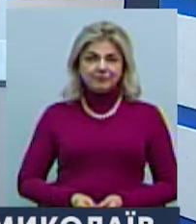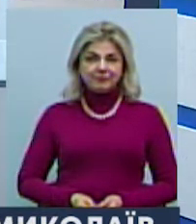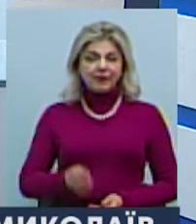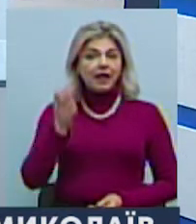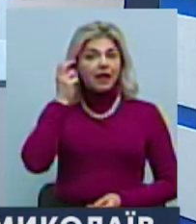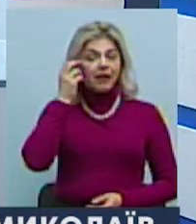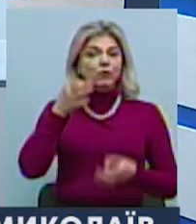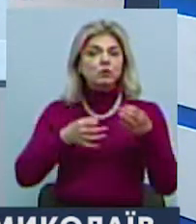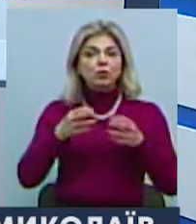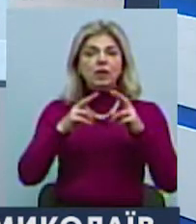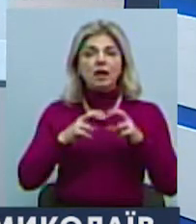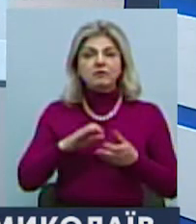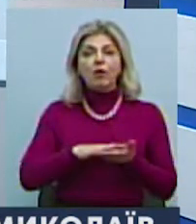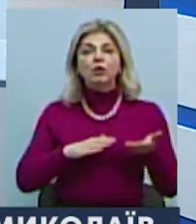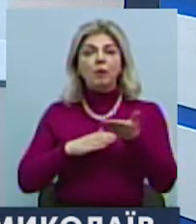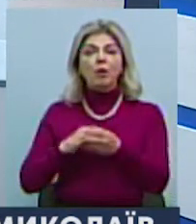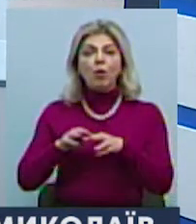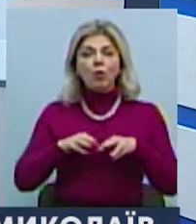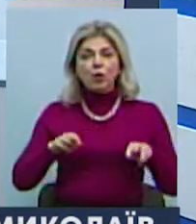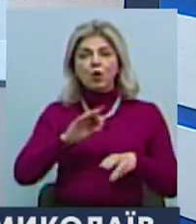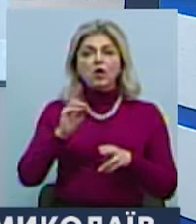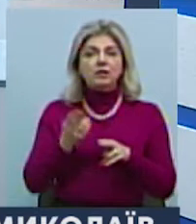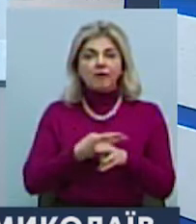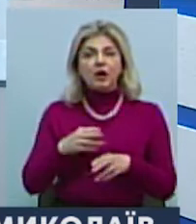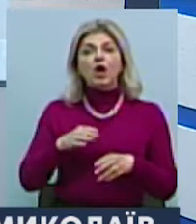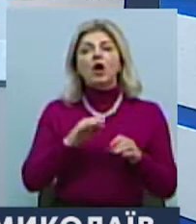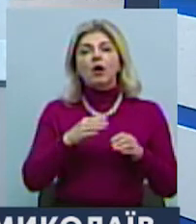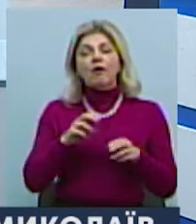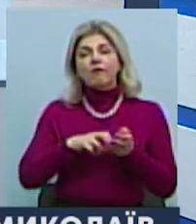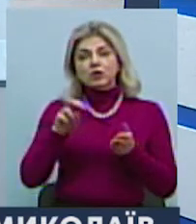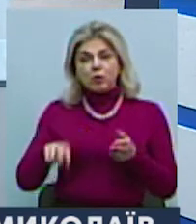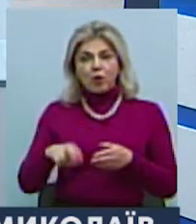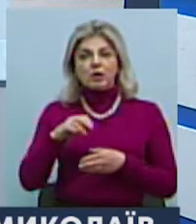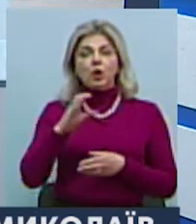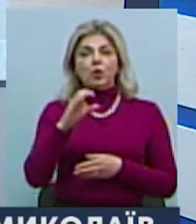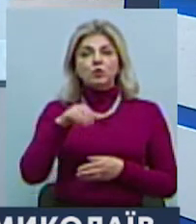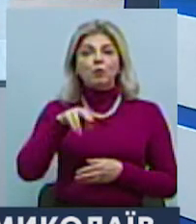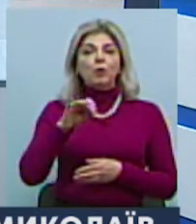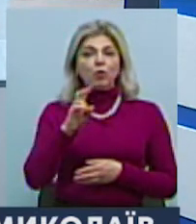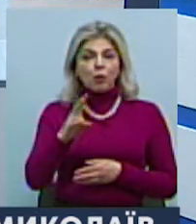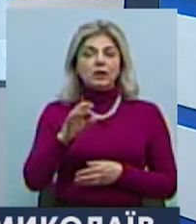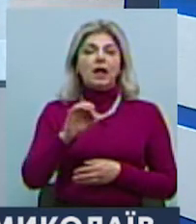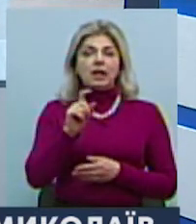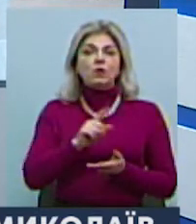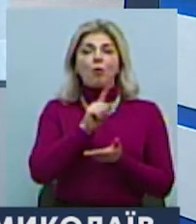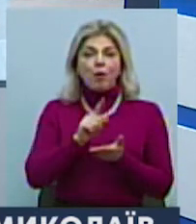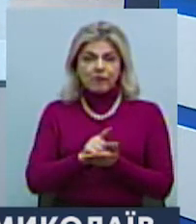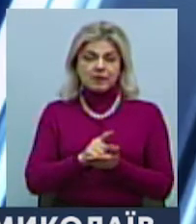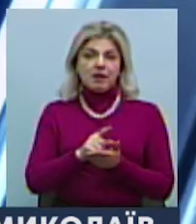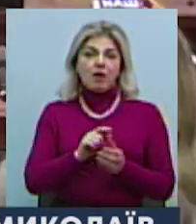Київський суд розглянув клопотання уряду щодо скасування відсторонення Уляни Супрун з посади виконуючого обов'язки міністра охорони здоров'я України.